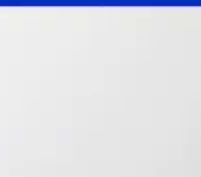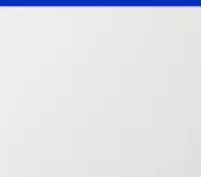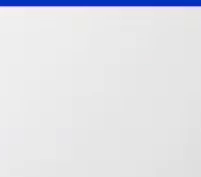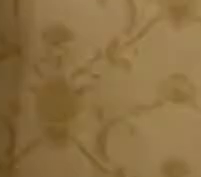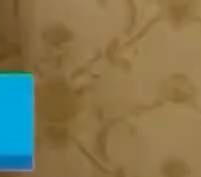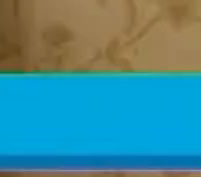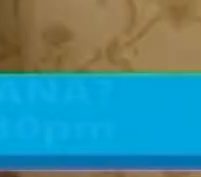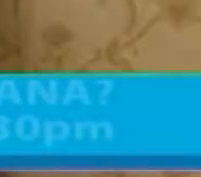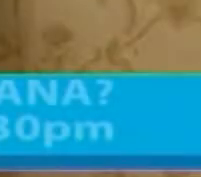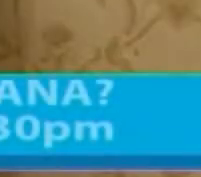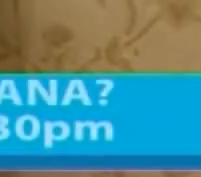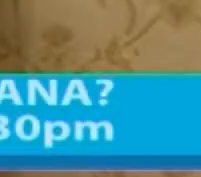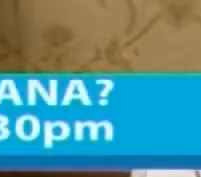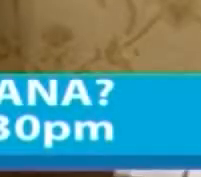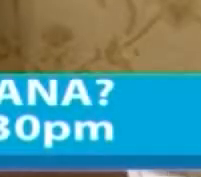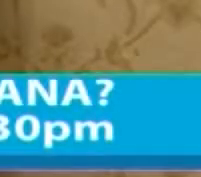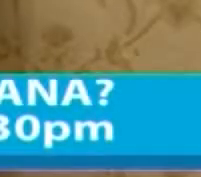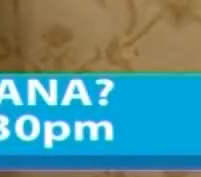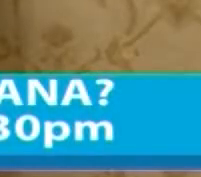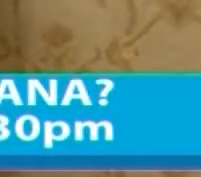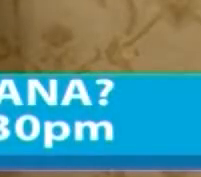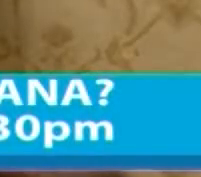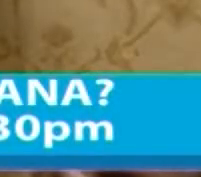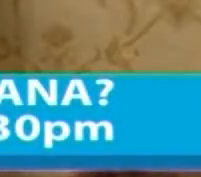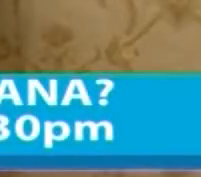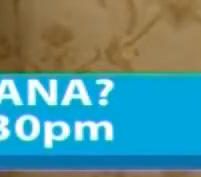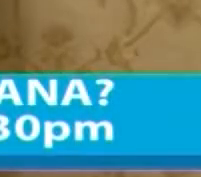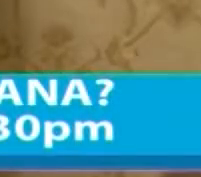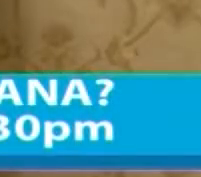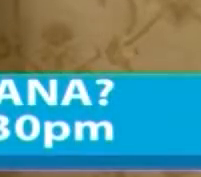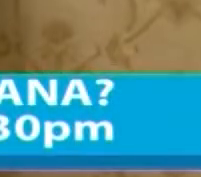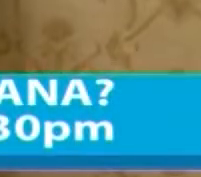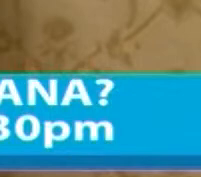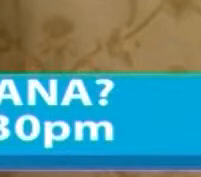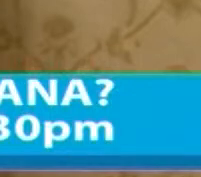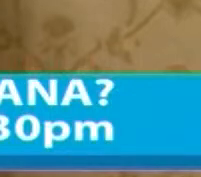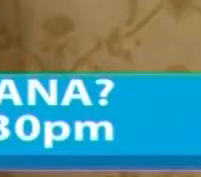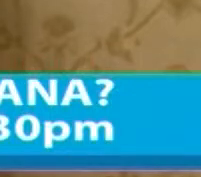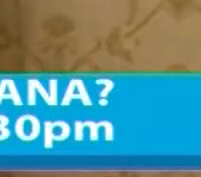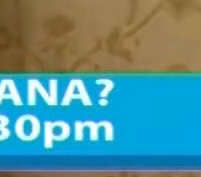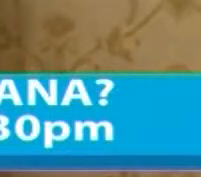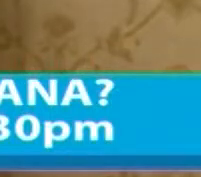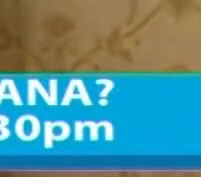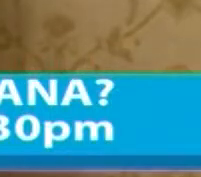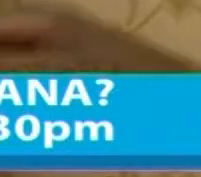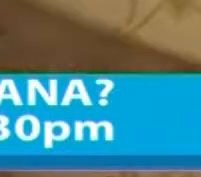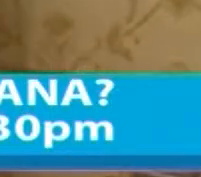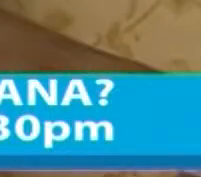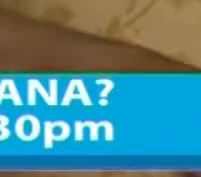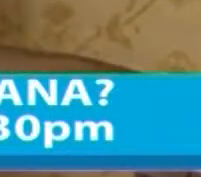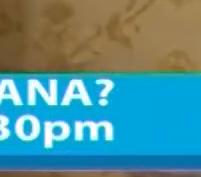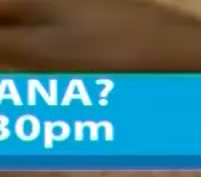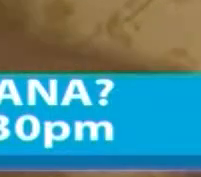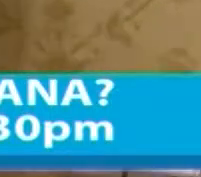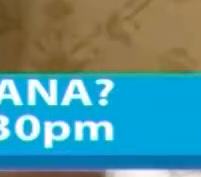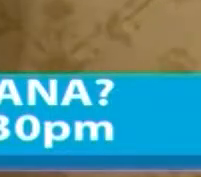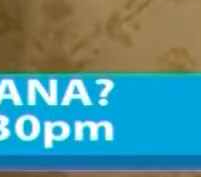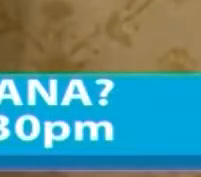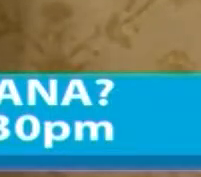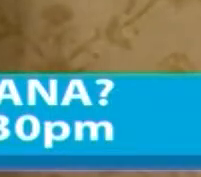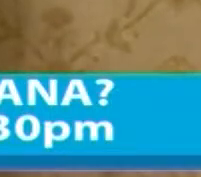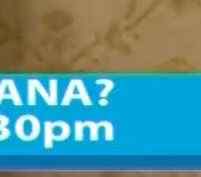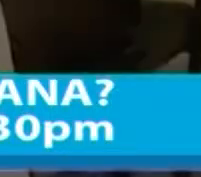Next on. SMS zimejaa hapa kutoka juu mpaka chini, hakuna maandiko. Nikuulize papi. Hiyo simu acha nikwambie